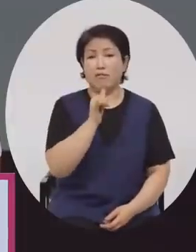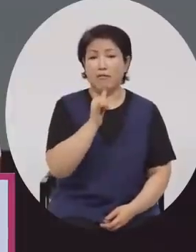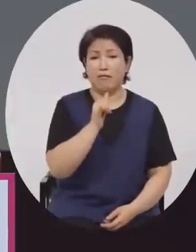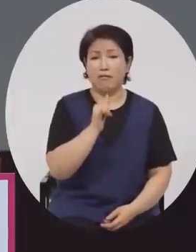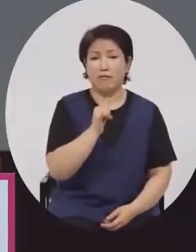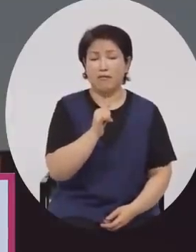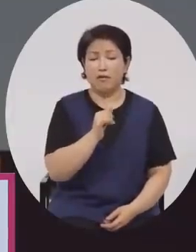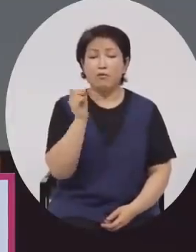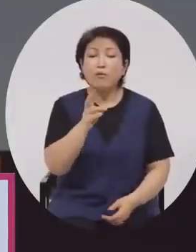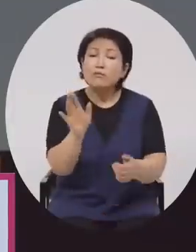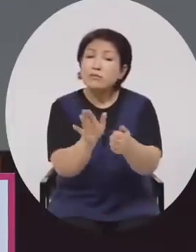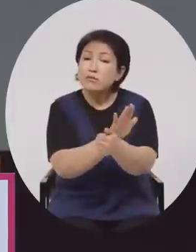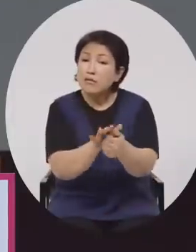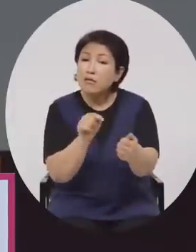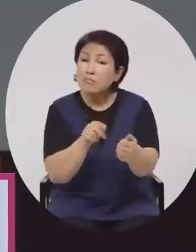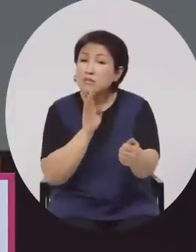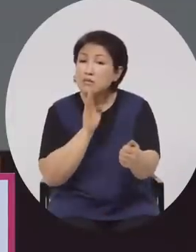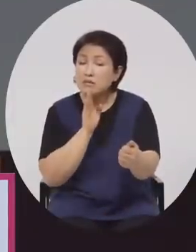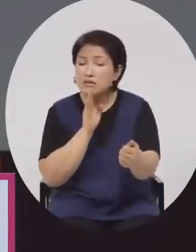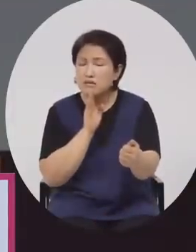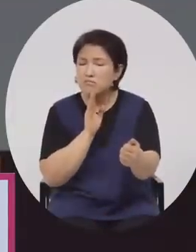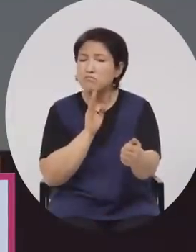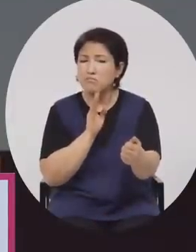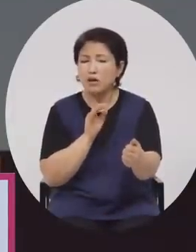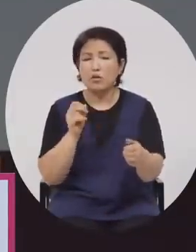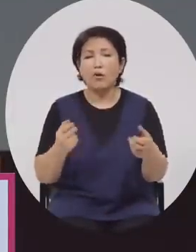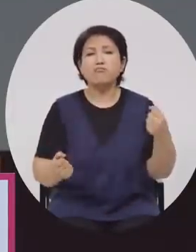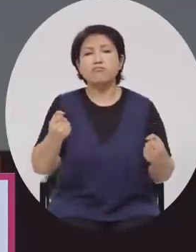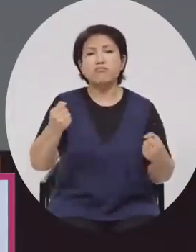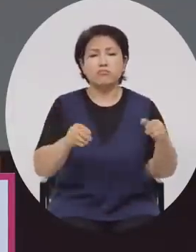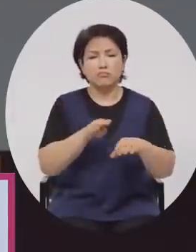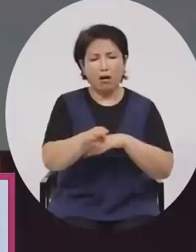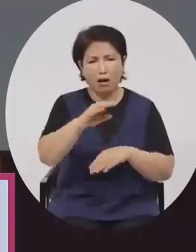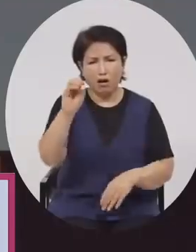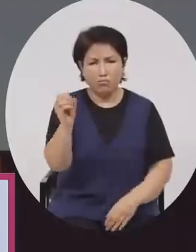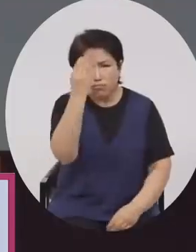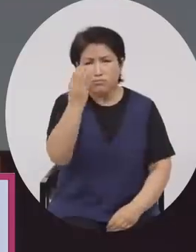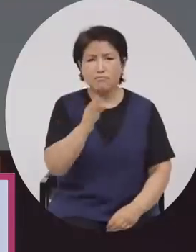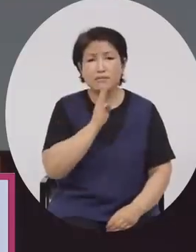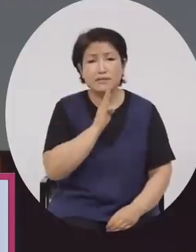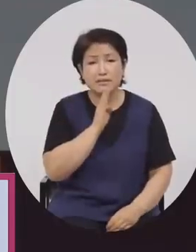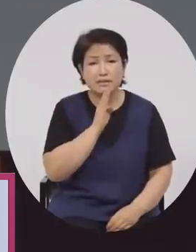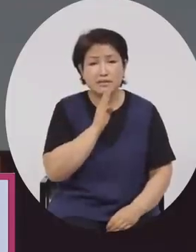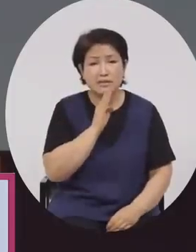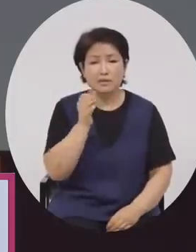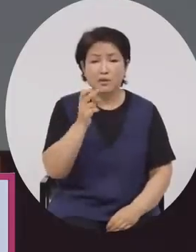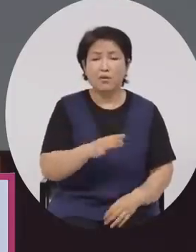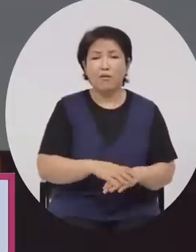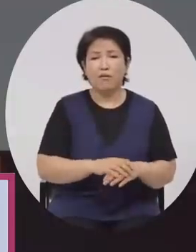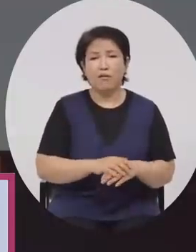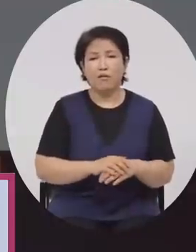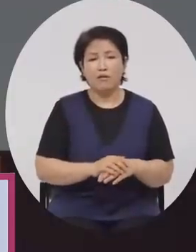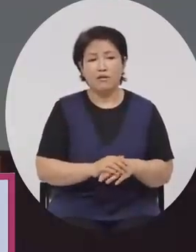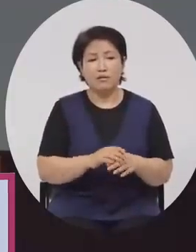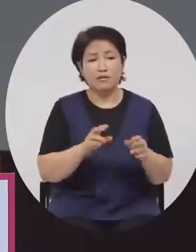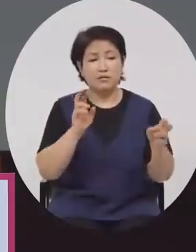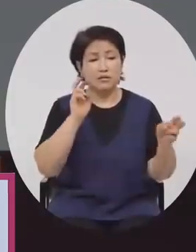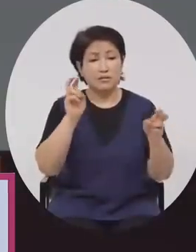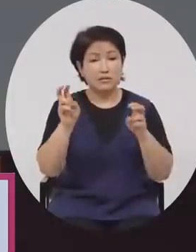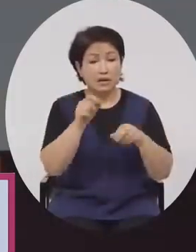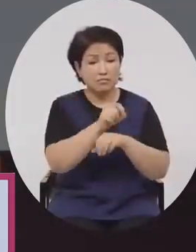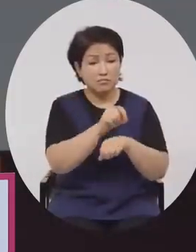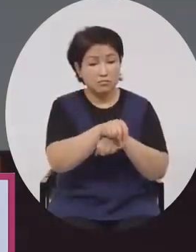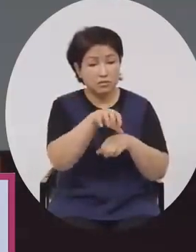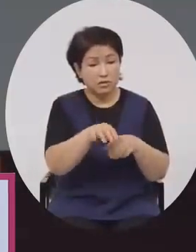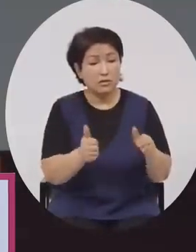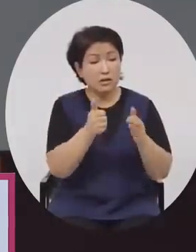소위 말하면 친절해야 안 해요? 친절해. 차 좋은 거 타고 다니는 게 나쁜 거 타고 다니는 거. 사무실 빚값 언제 갈까?